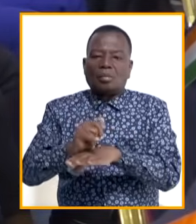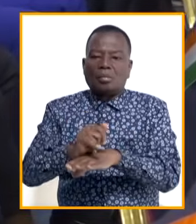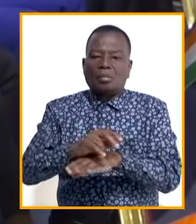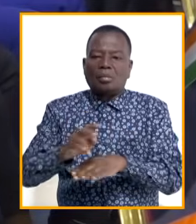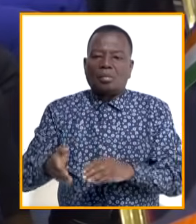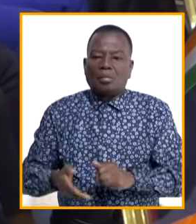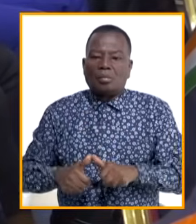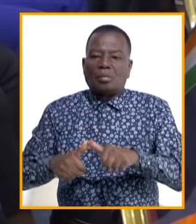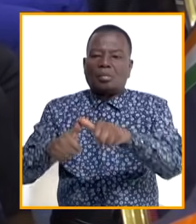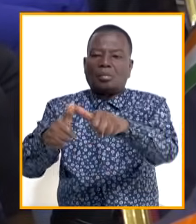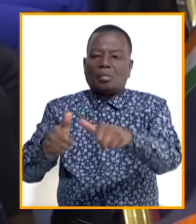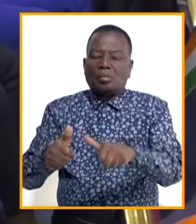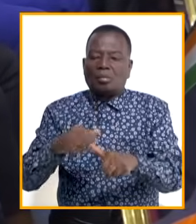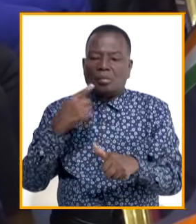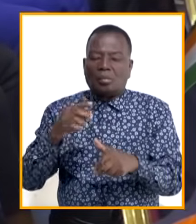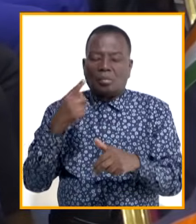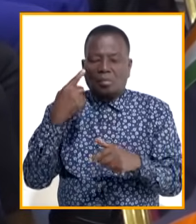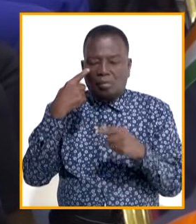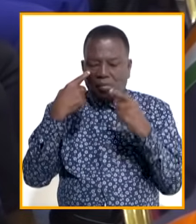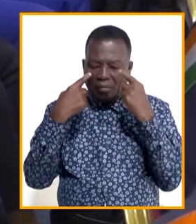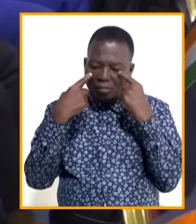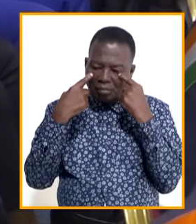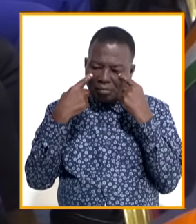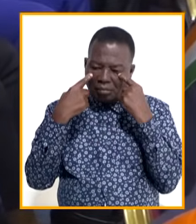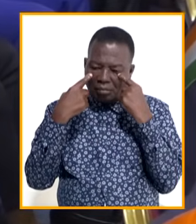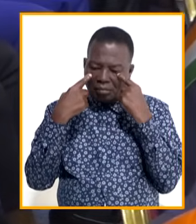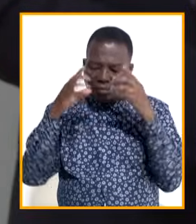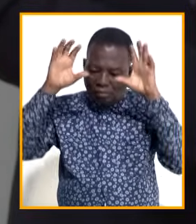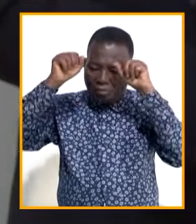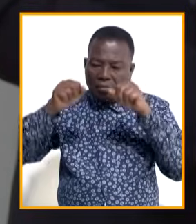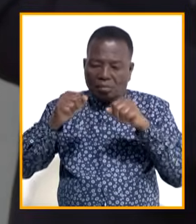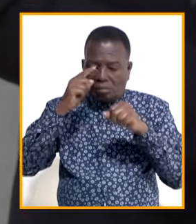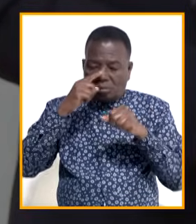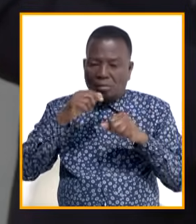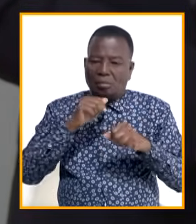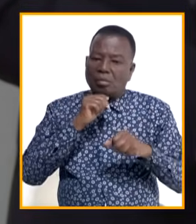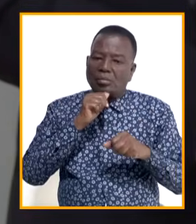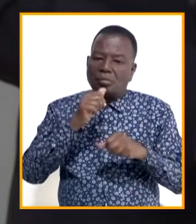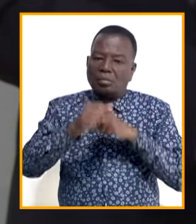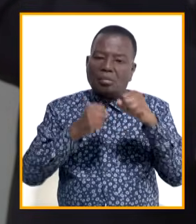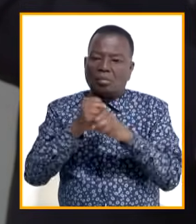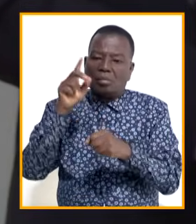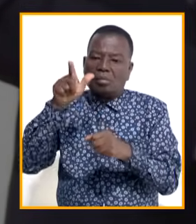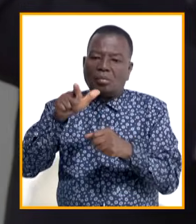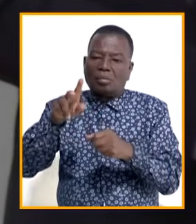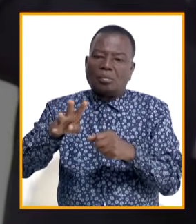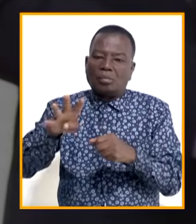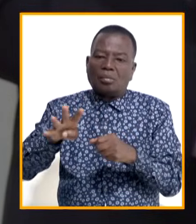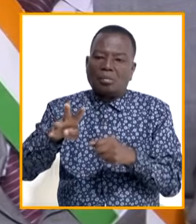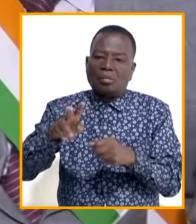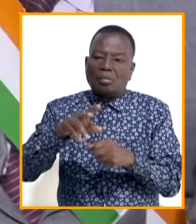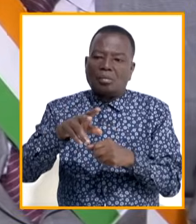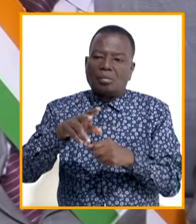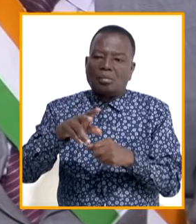vous continuerez d'être la prunelle des yeux du président Alassane Ouattara, non pas seulement pour l'année 2023, mais